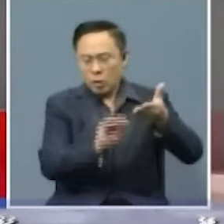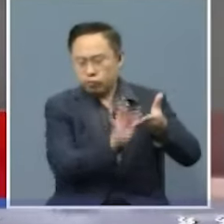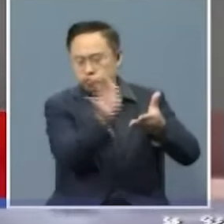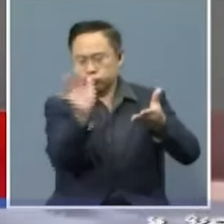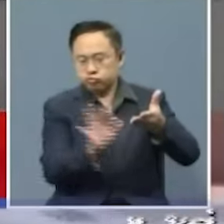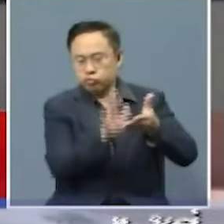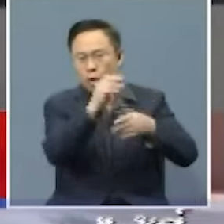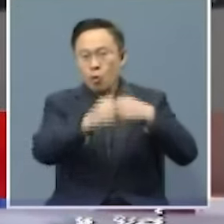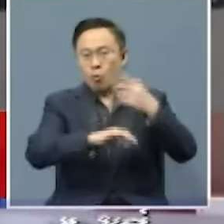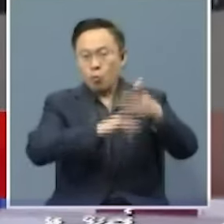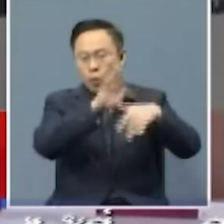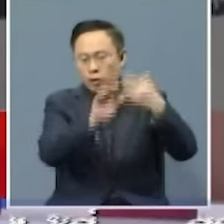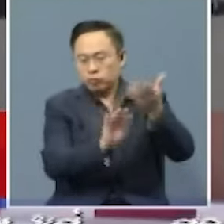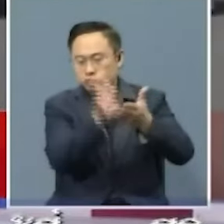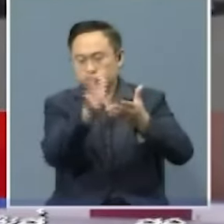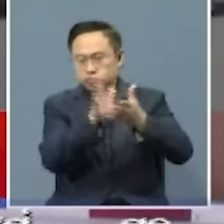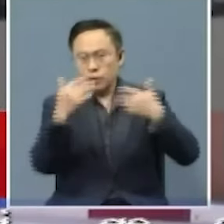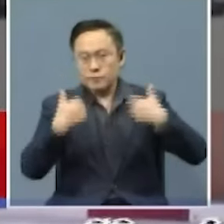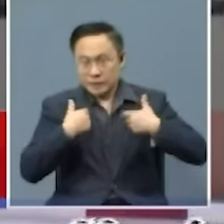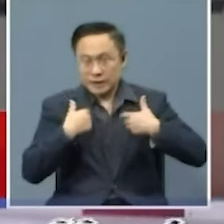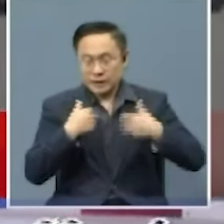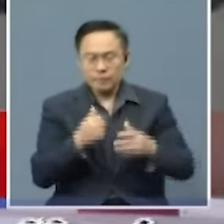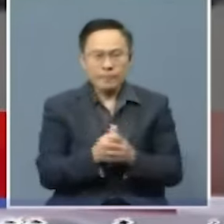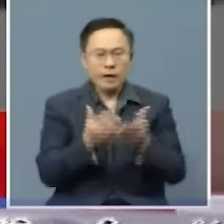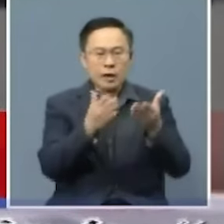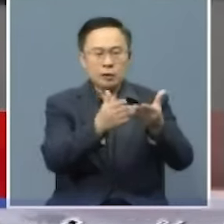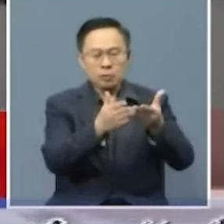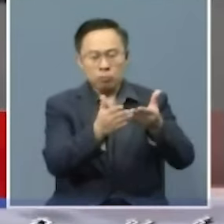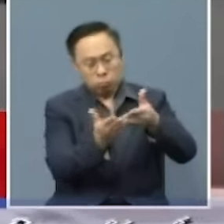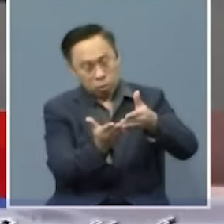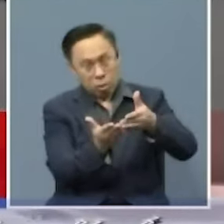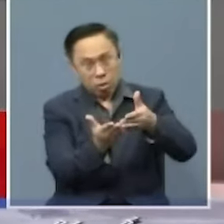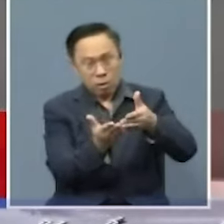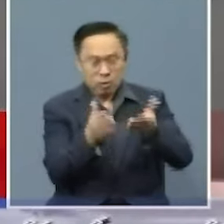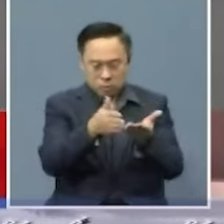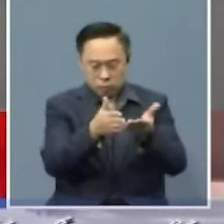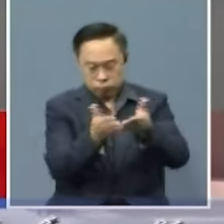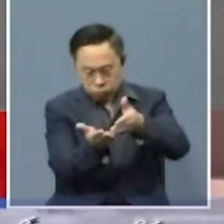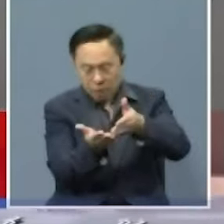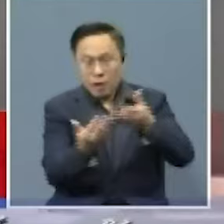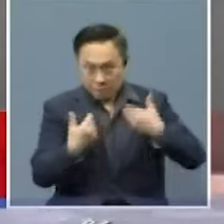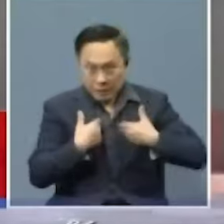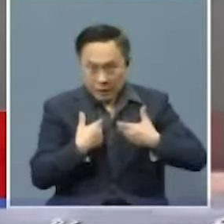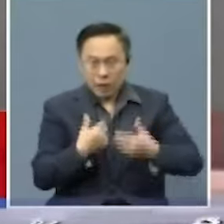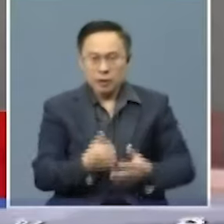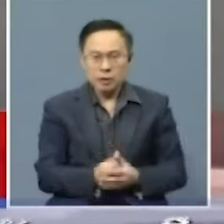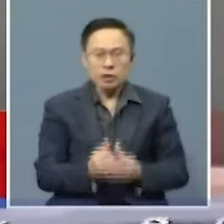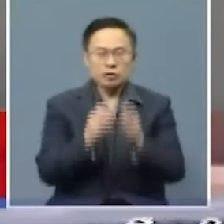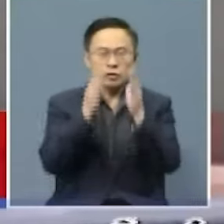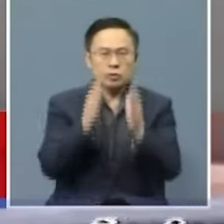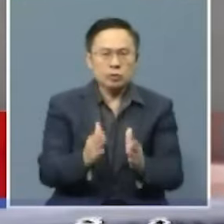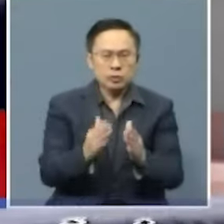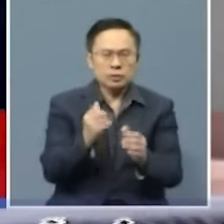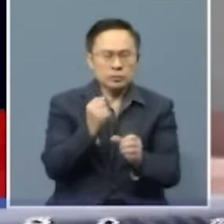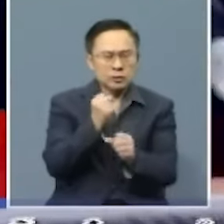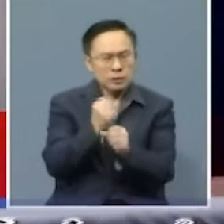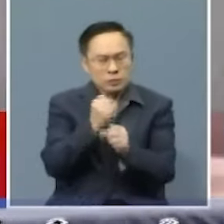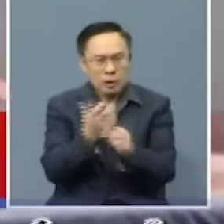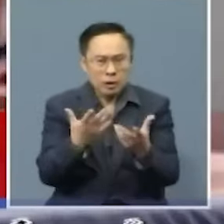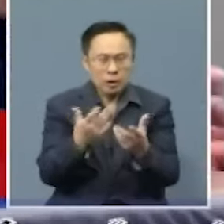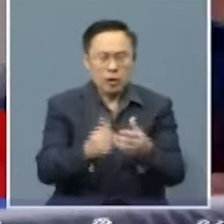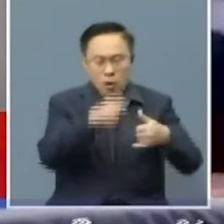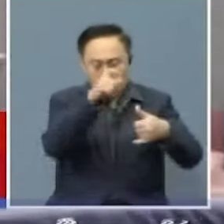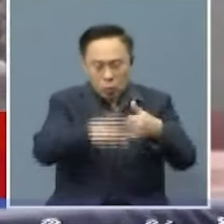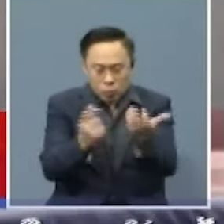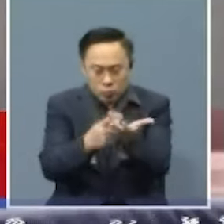าจากเรือเป็นจำนวนมากตัวเรือมีลักษณะเอียงโดยในขณะนั้นไม่มีใครยืนยันได้นะคะว่ามีก